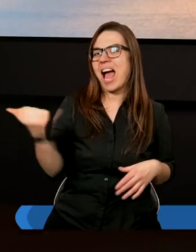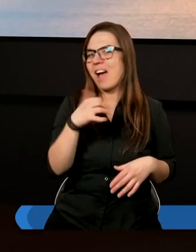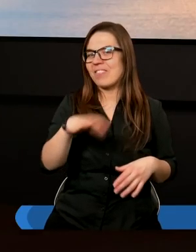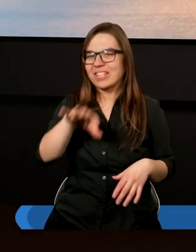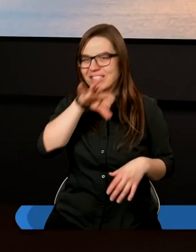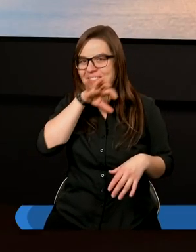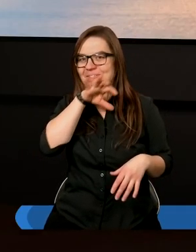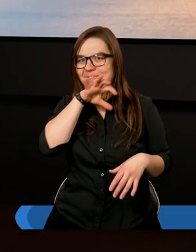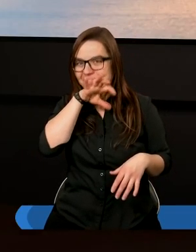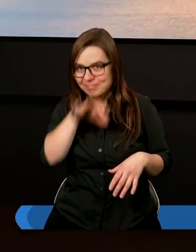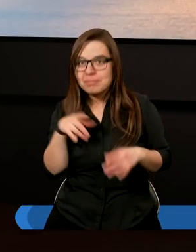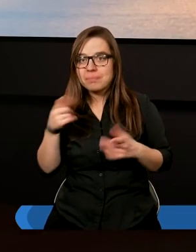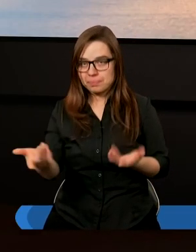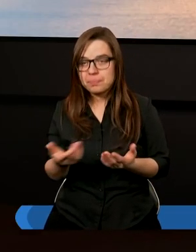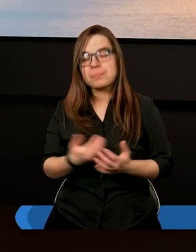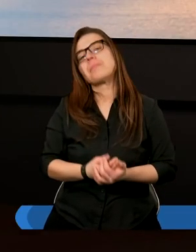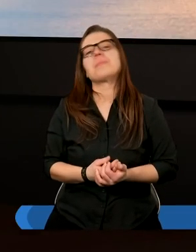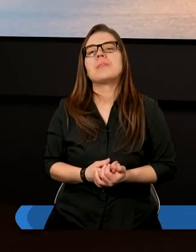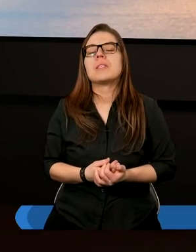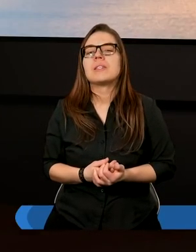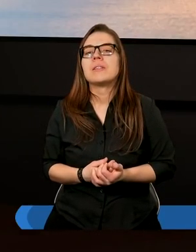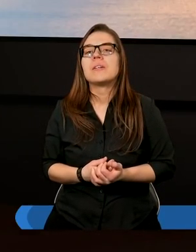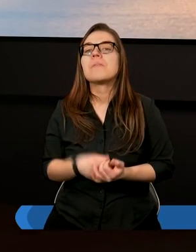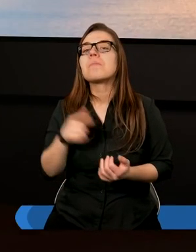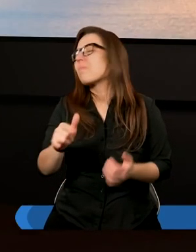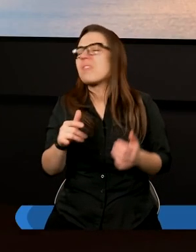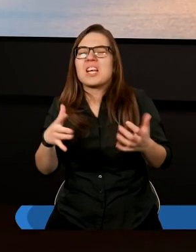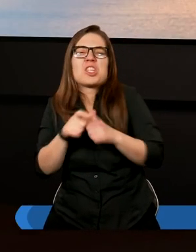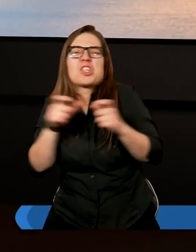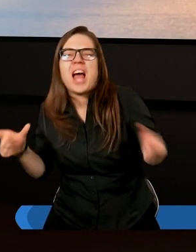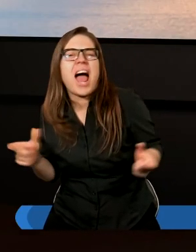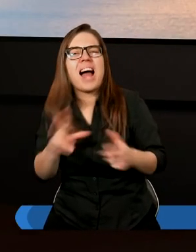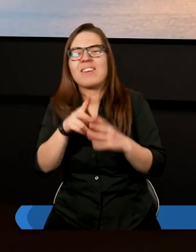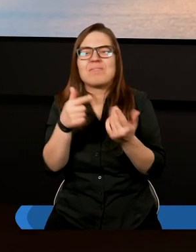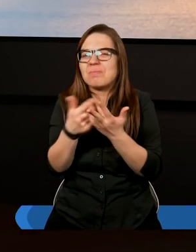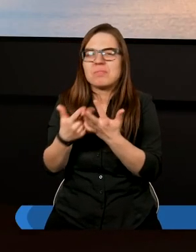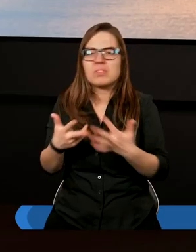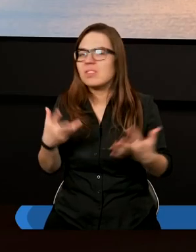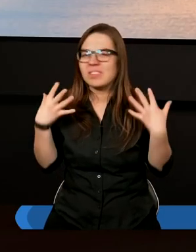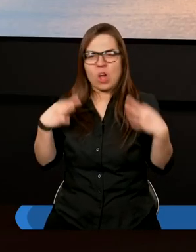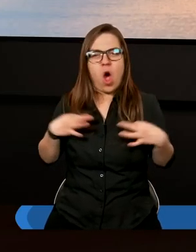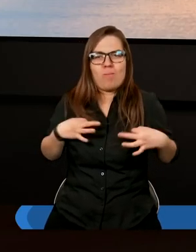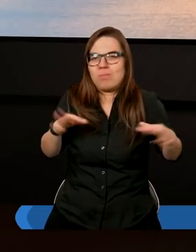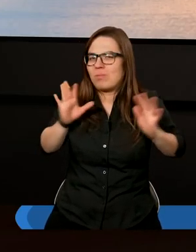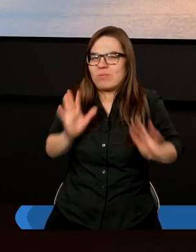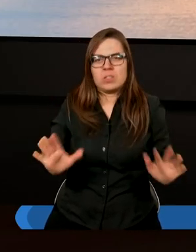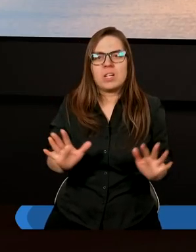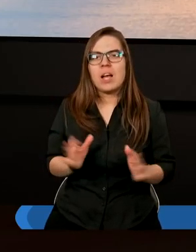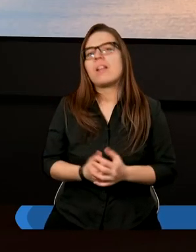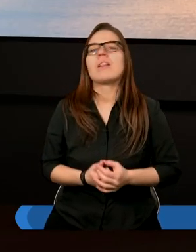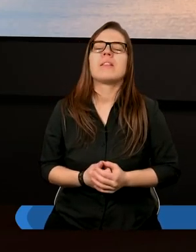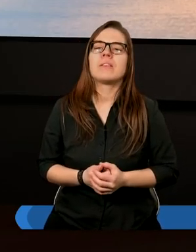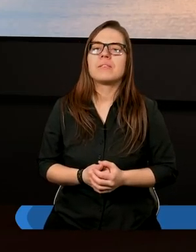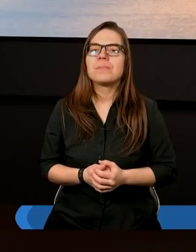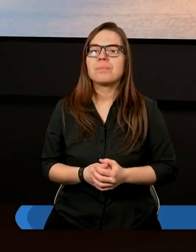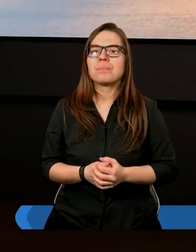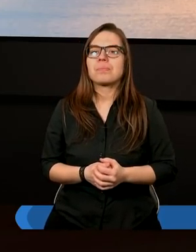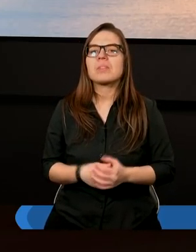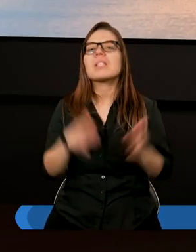obojętnie w jakim czasie i w jakich warunkach się znajdujesz. To jest